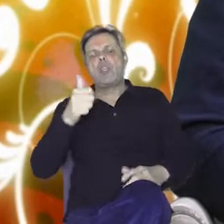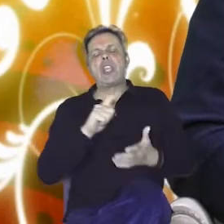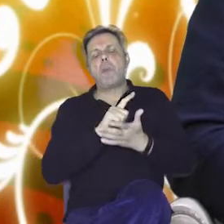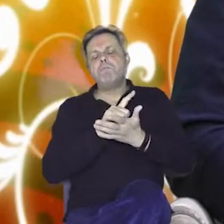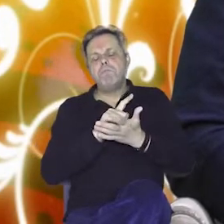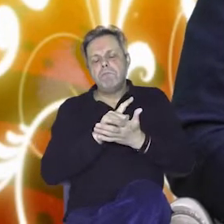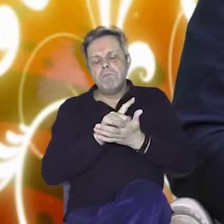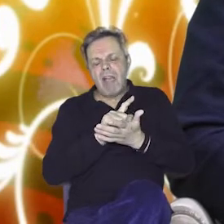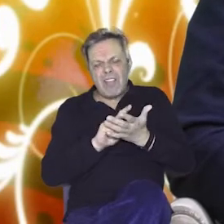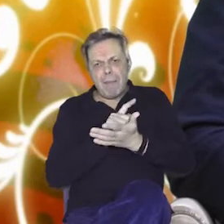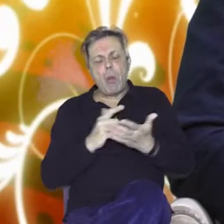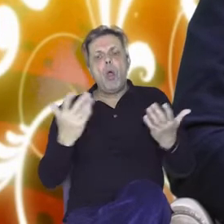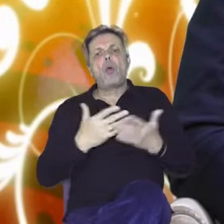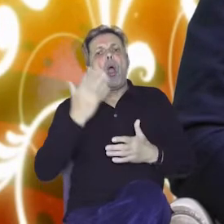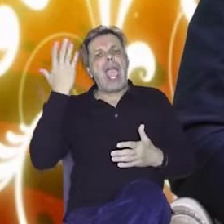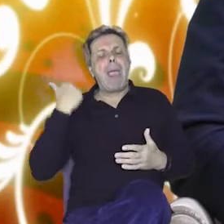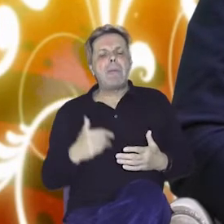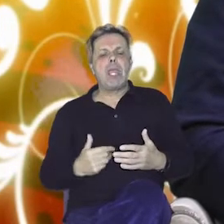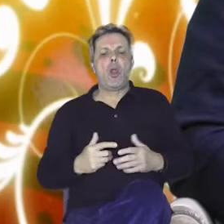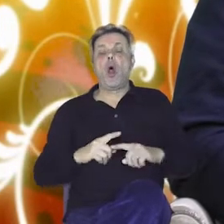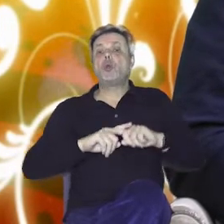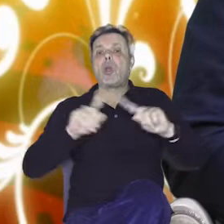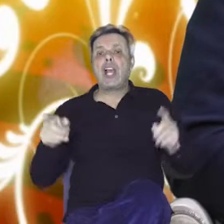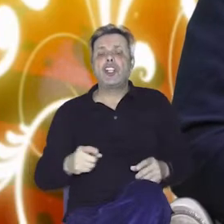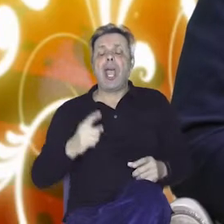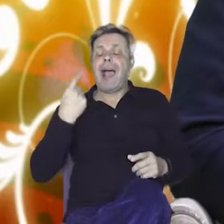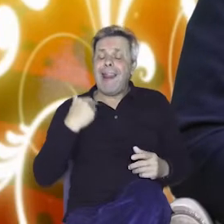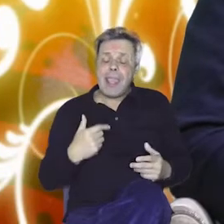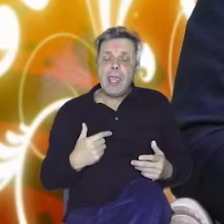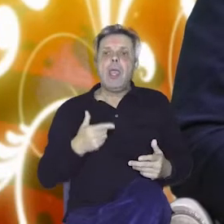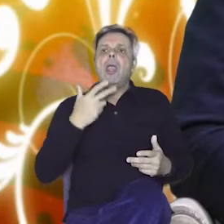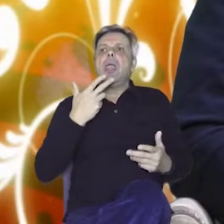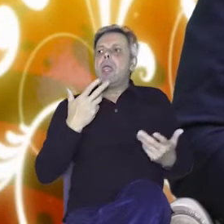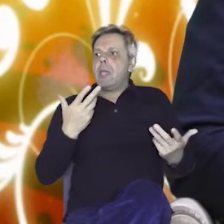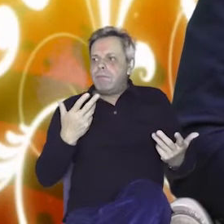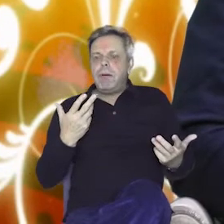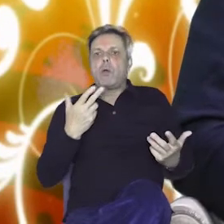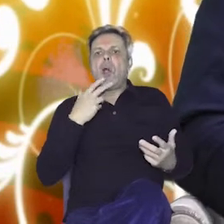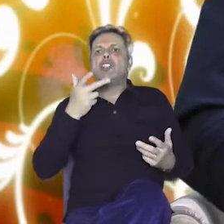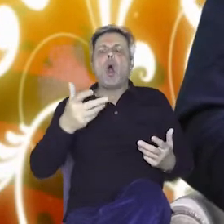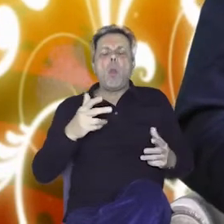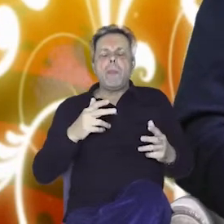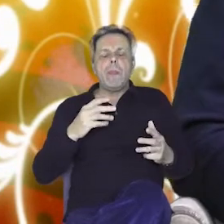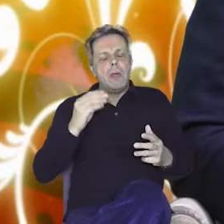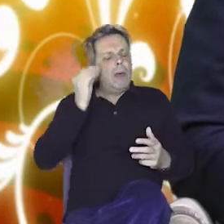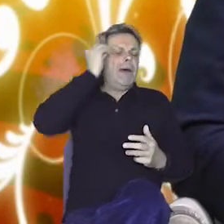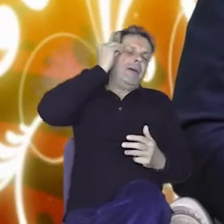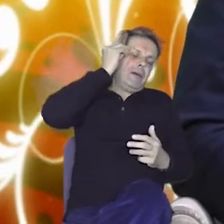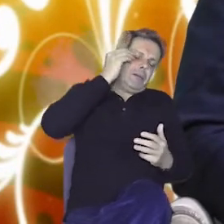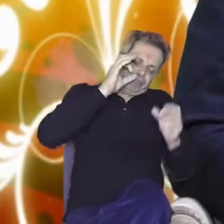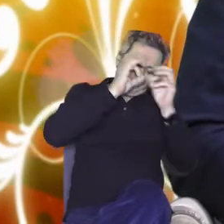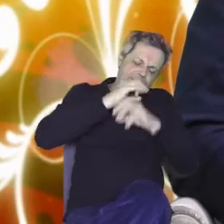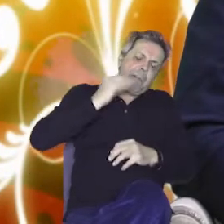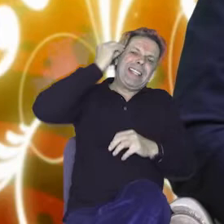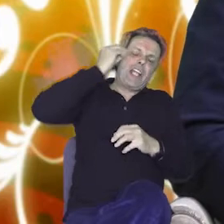je bilo na neki način drugačije, ali koga se ovo sa svijetom negdje prisjeća i konačno,